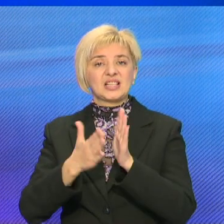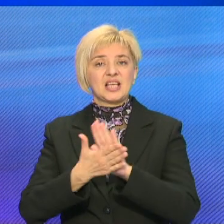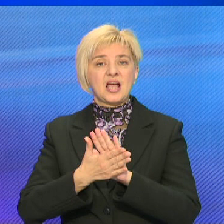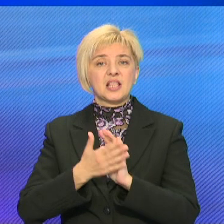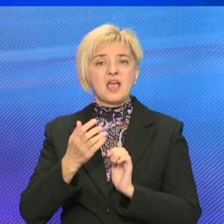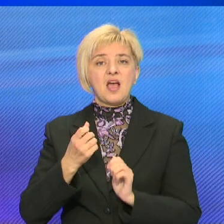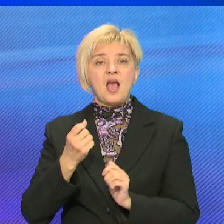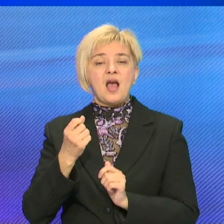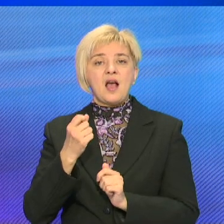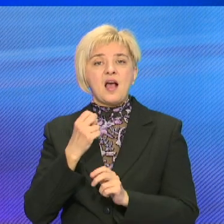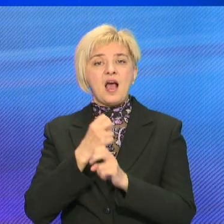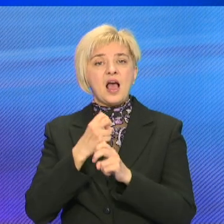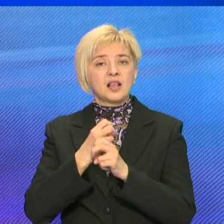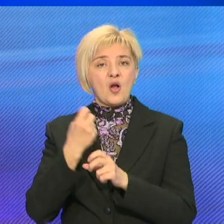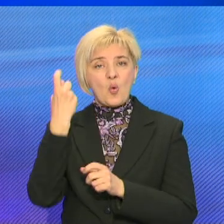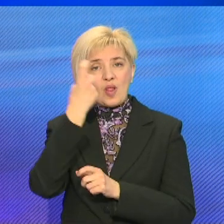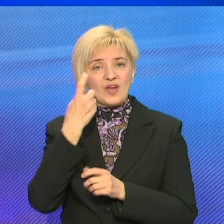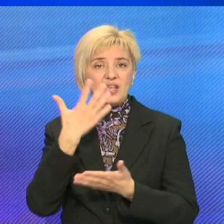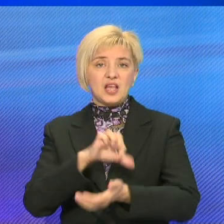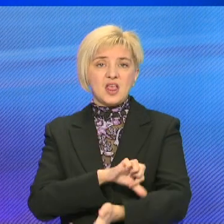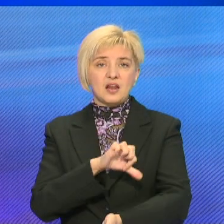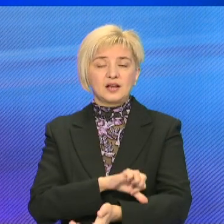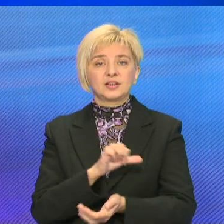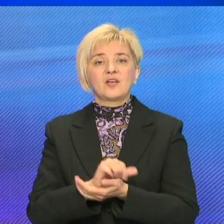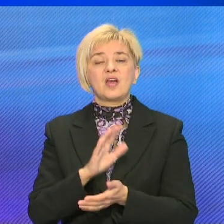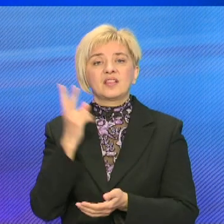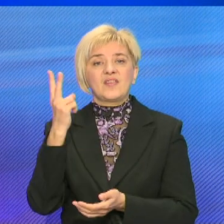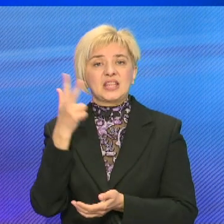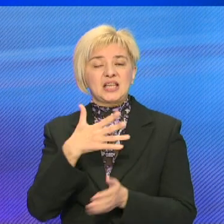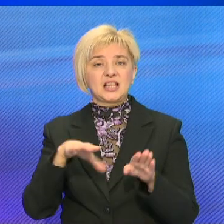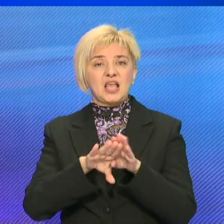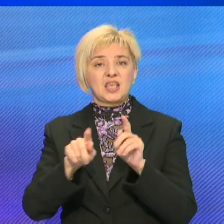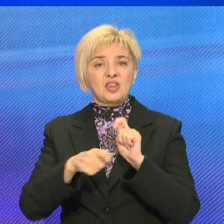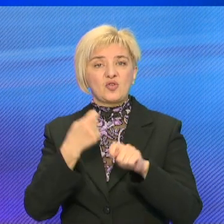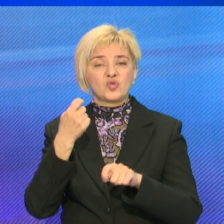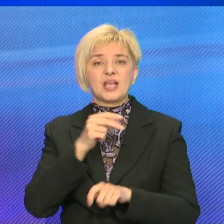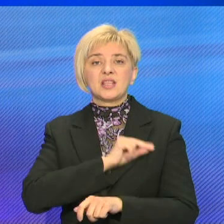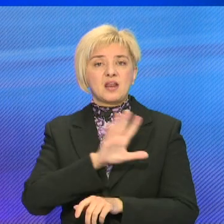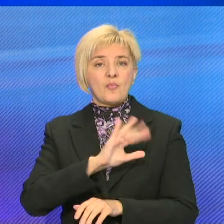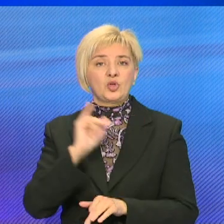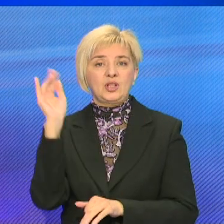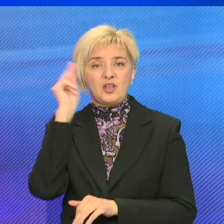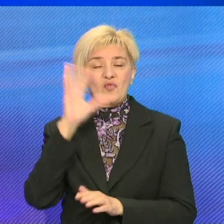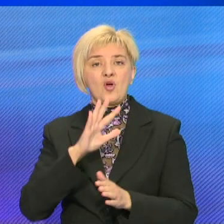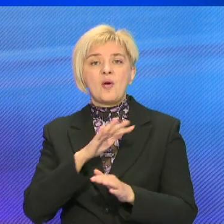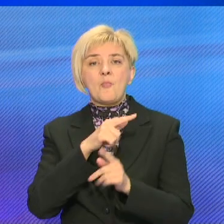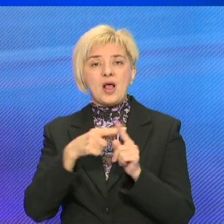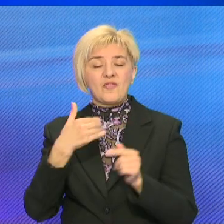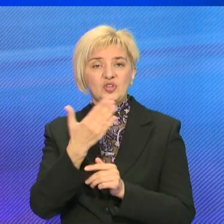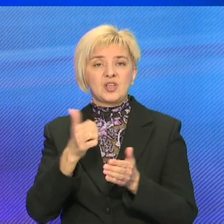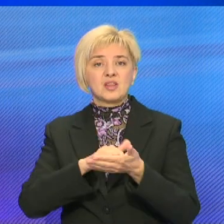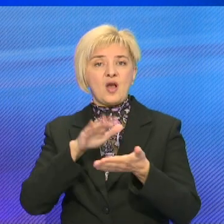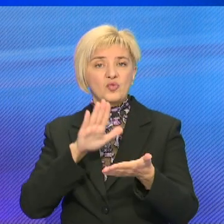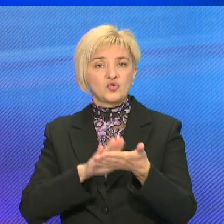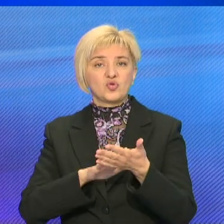наркотычнага ап'янення. Две трэці таких правапарушальнікаў нідзе не працуюць і не вучацца. Амаль палова з іх стаяць на уліку ва установах